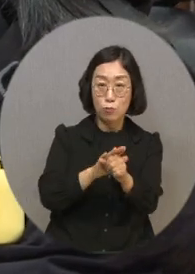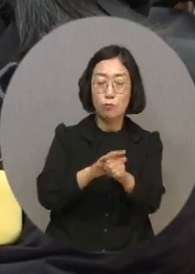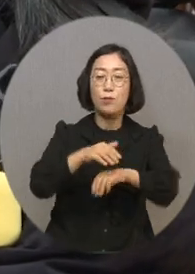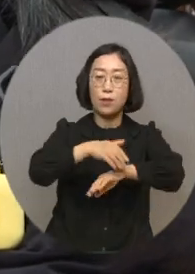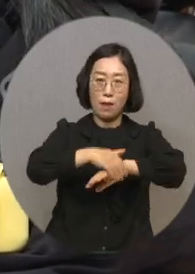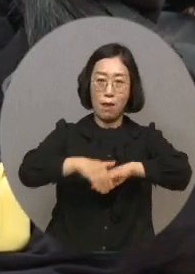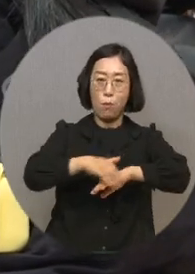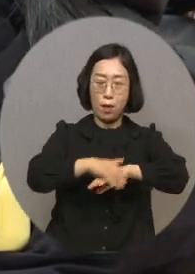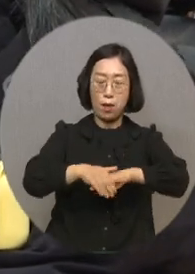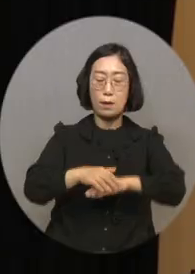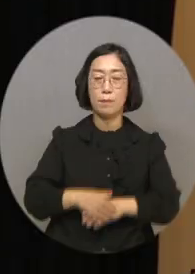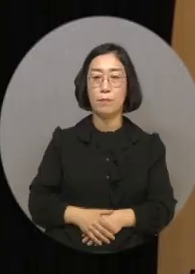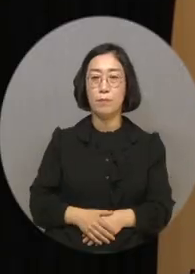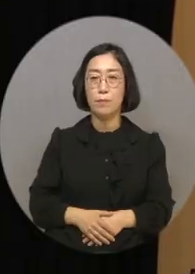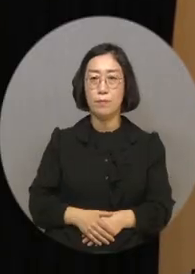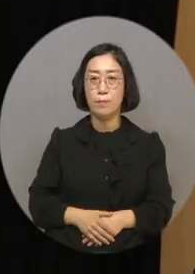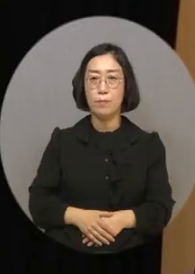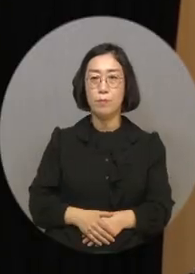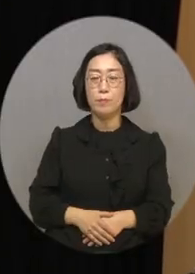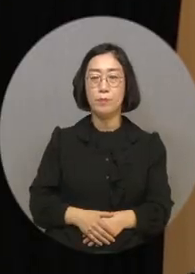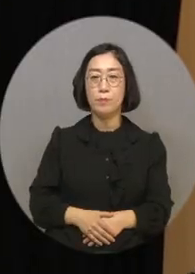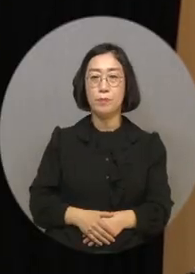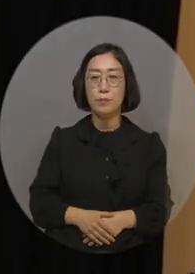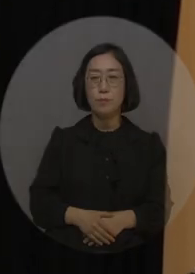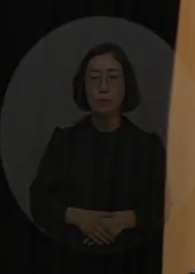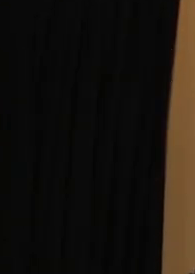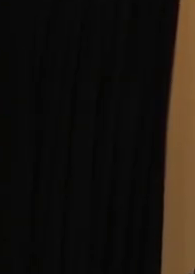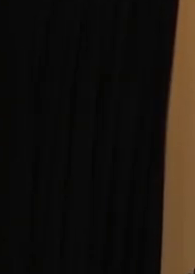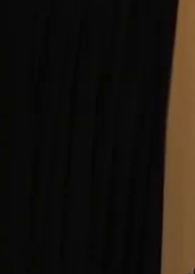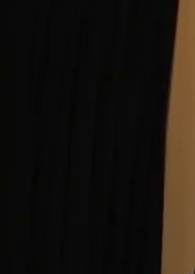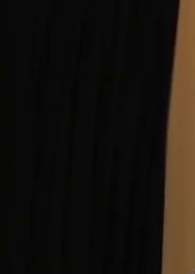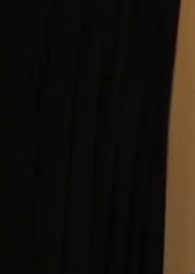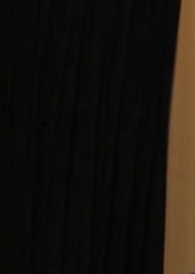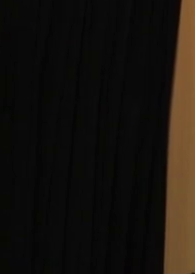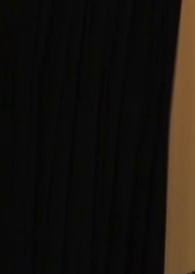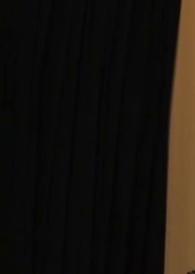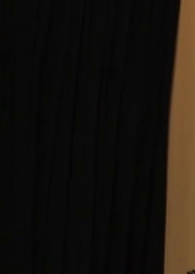지원하겠다고 밝혔습니다. 복지TV 뉴스 이서유입니다.